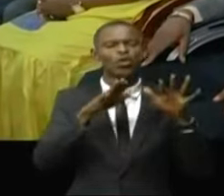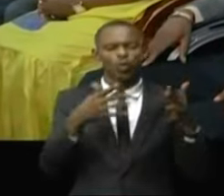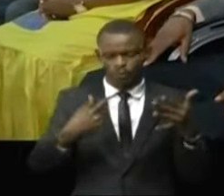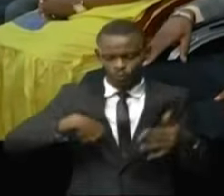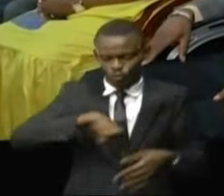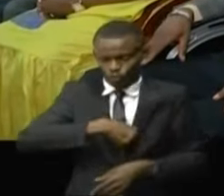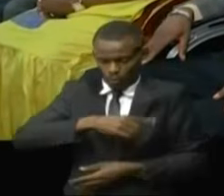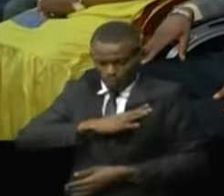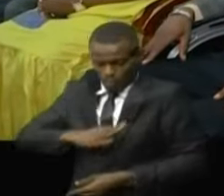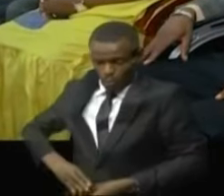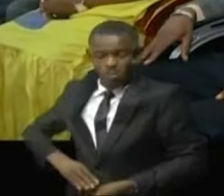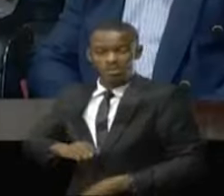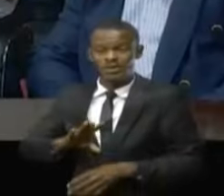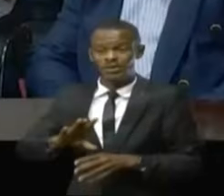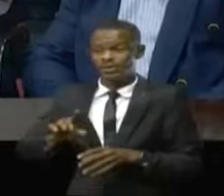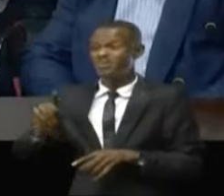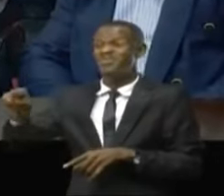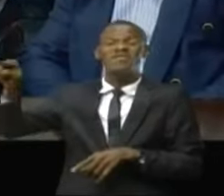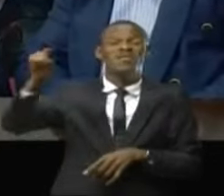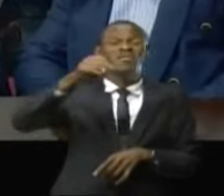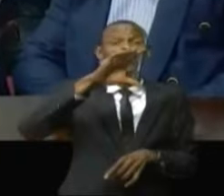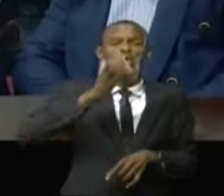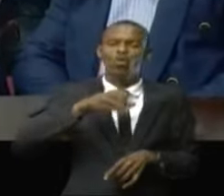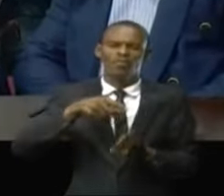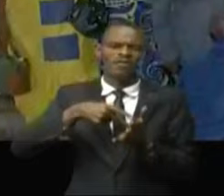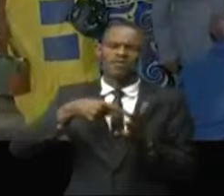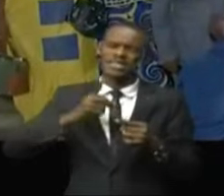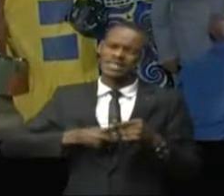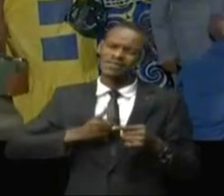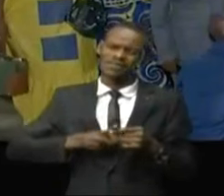de l'actualité brûlante de l'heure. Et nous sommes à un